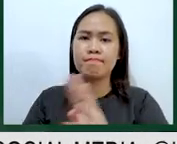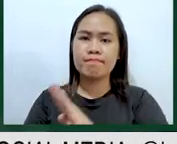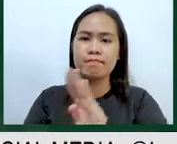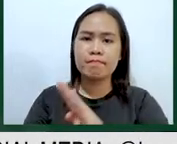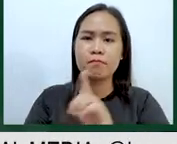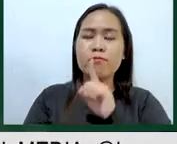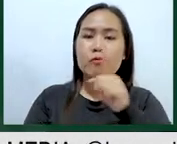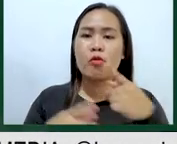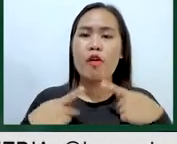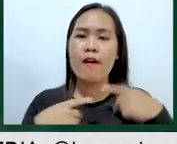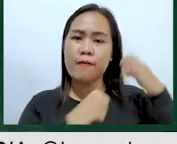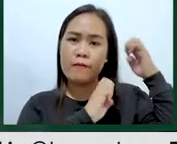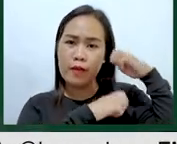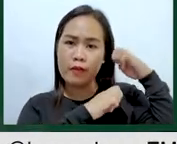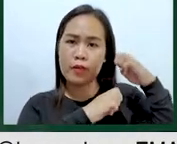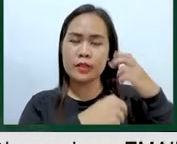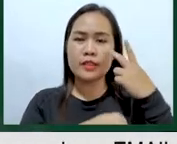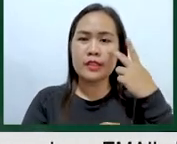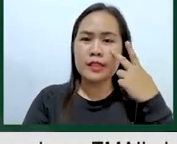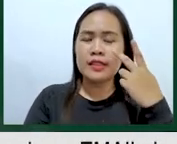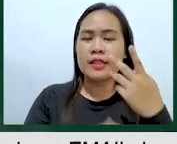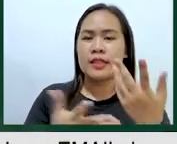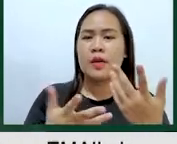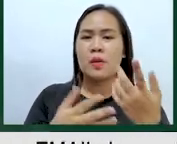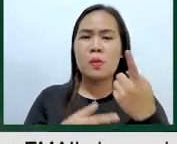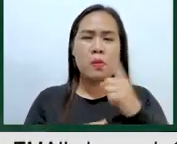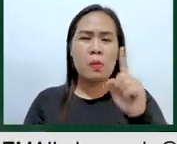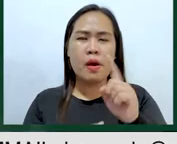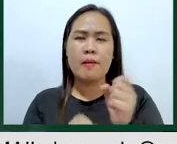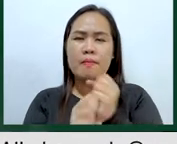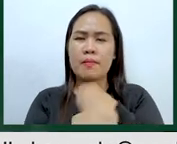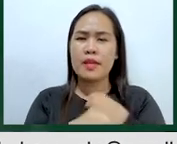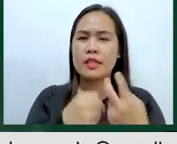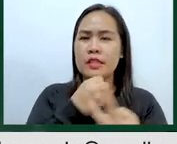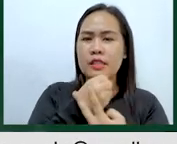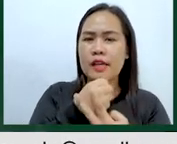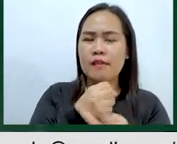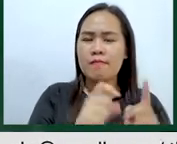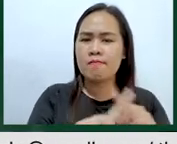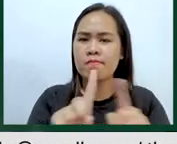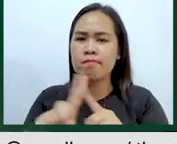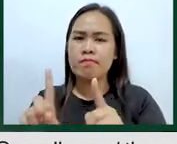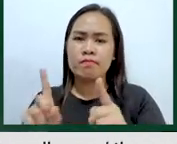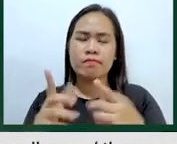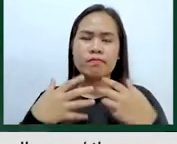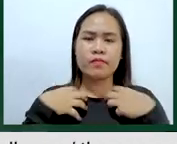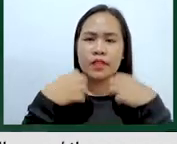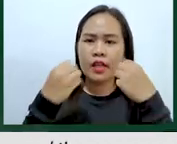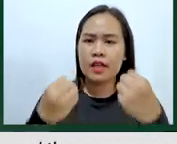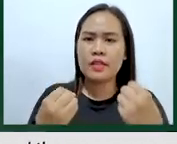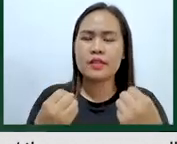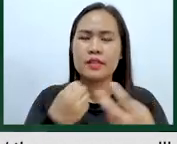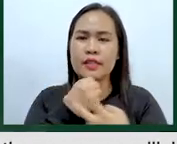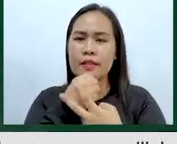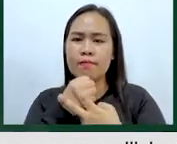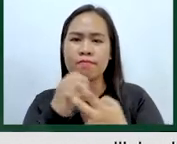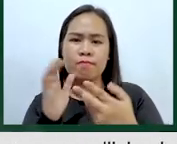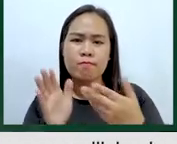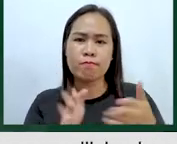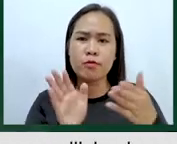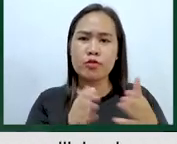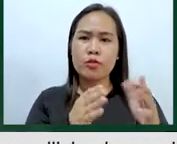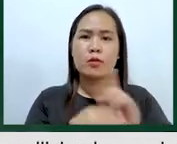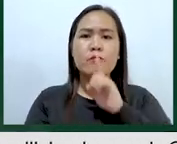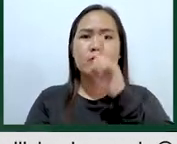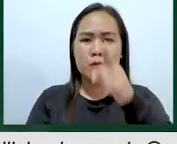naman po natin yung efforts nila to keep their businesses or business establishments safe, di ba? yung mga health and safety